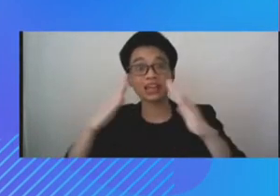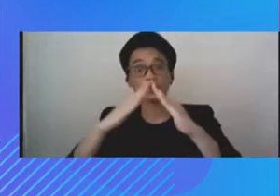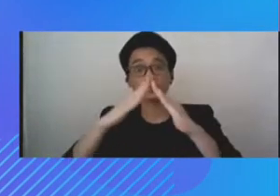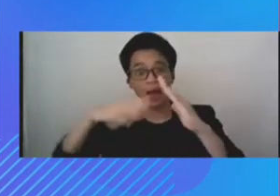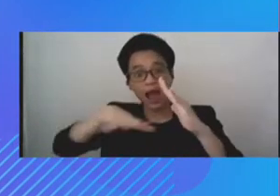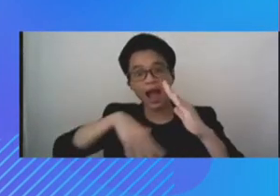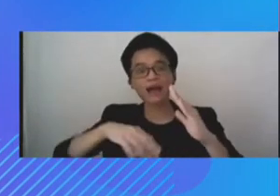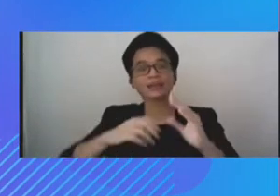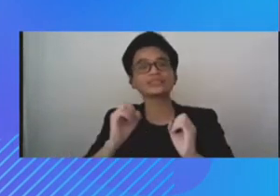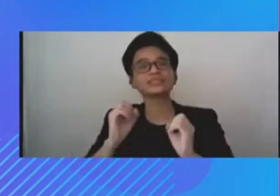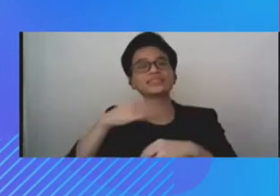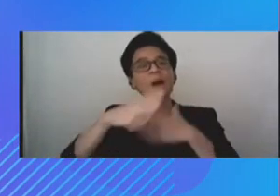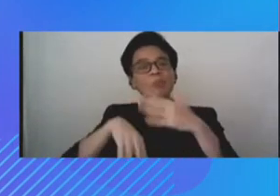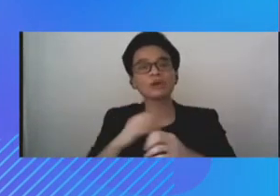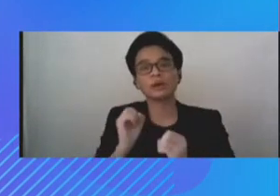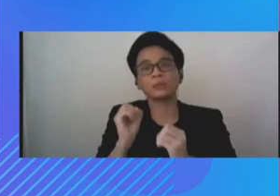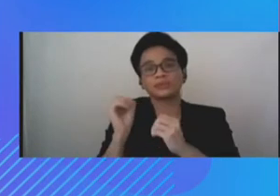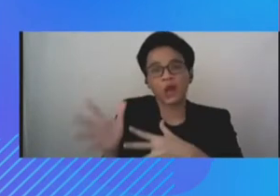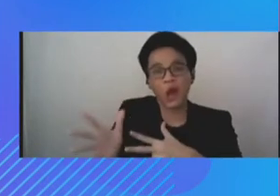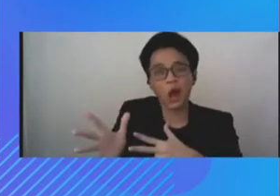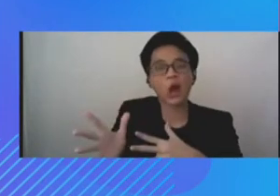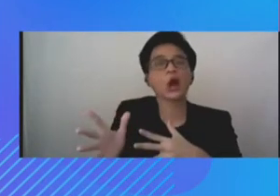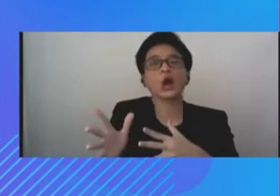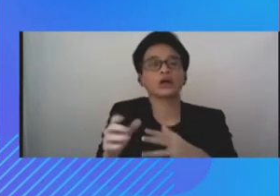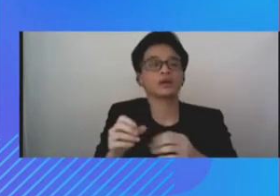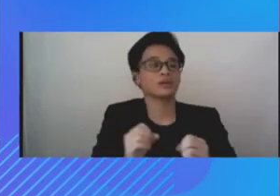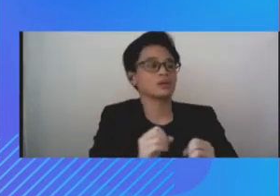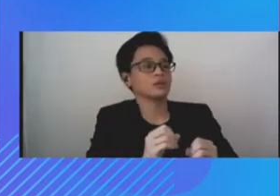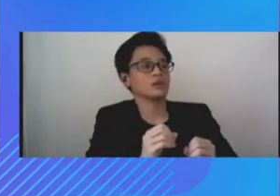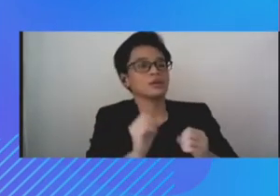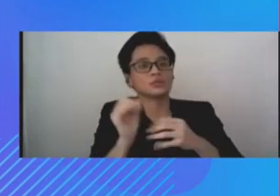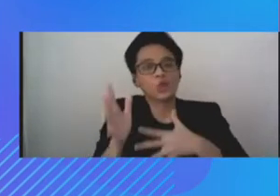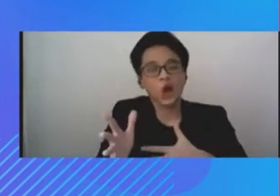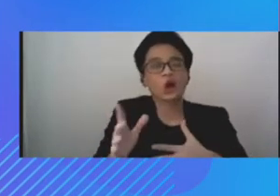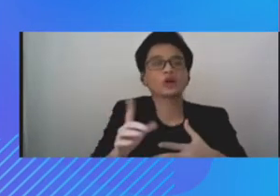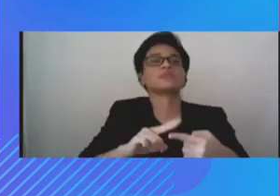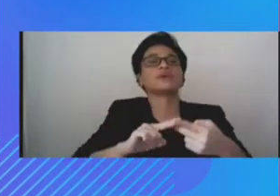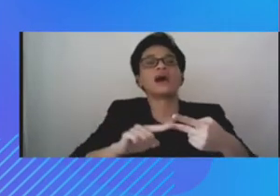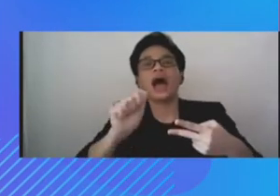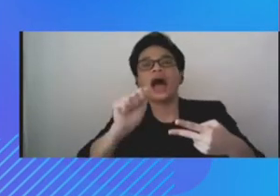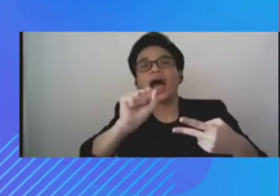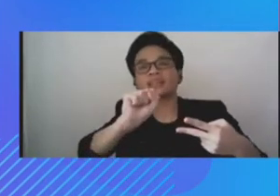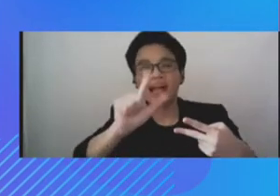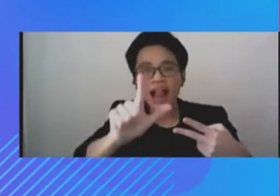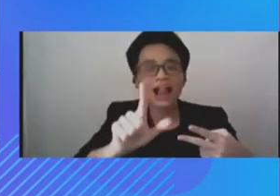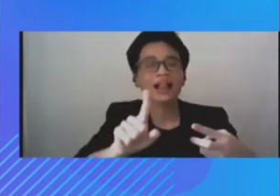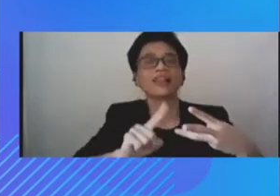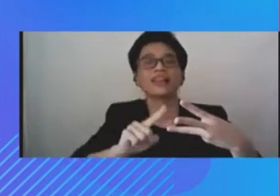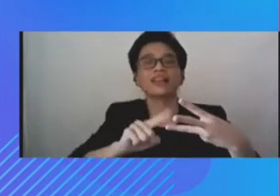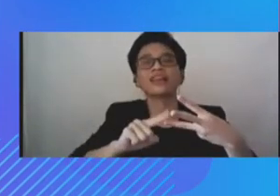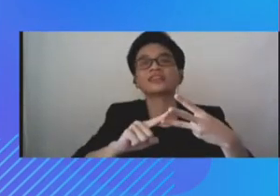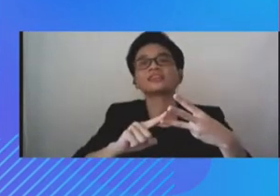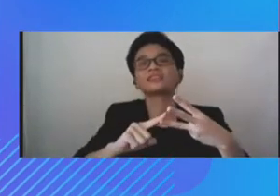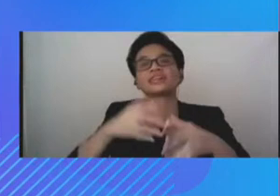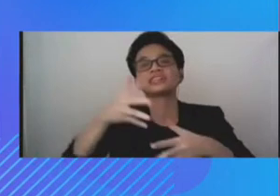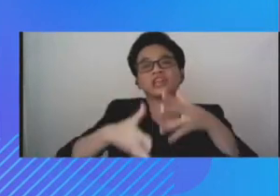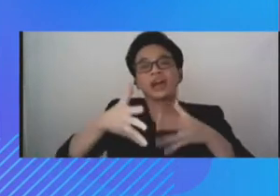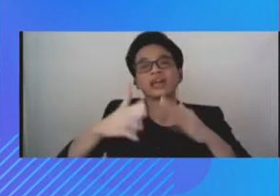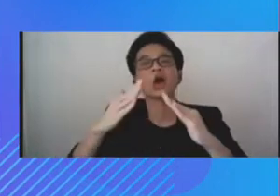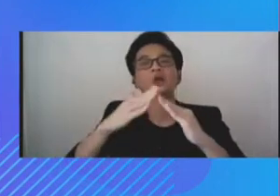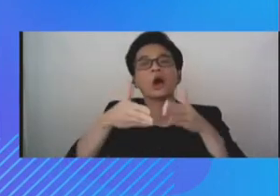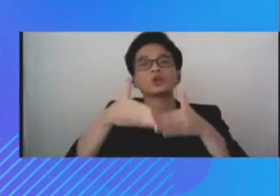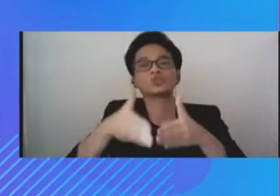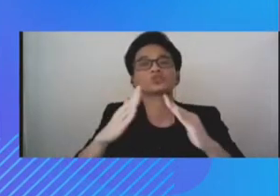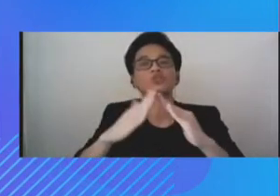pakai Bisindo, pakai American Sign Language sama home sign gitu. Jadi ada home sign itu isyarat yang